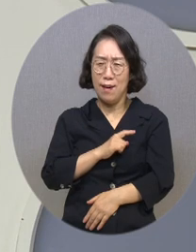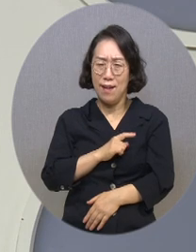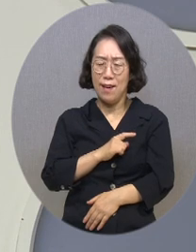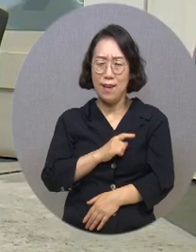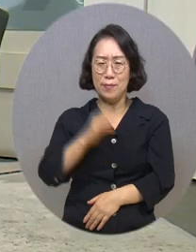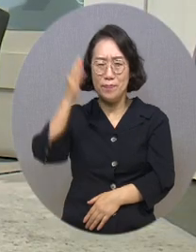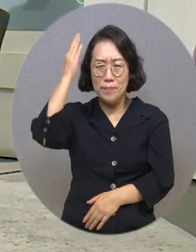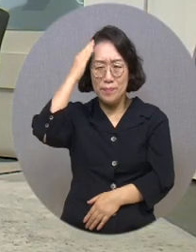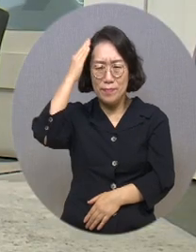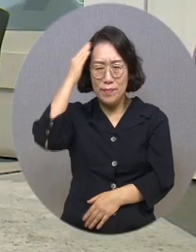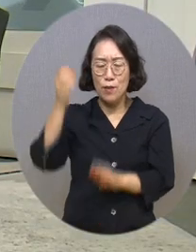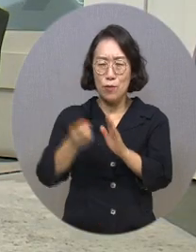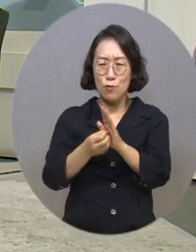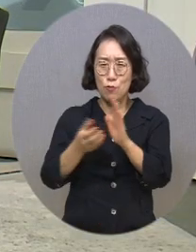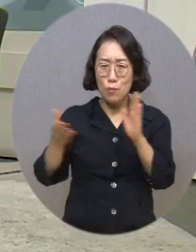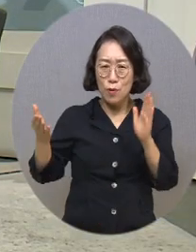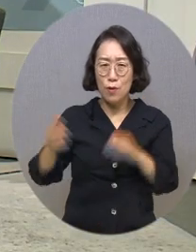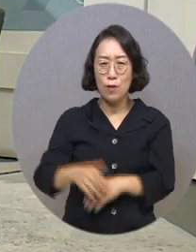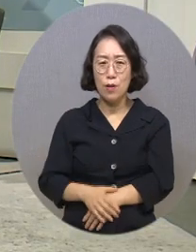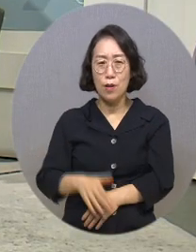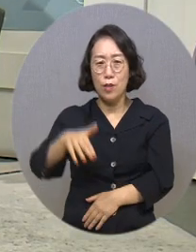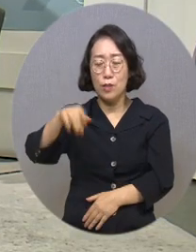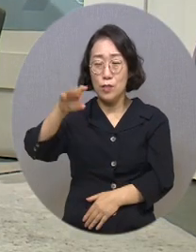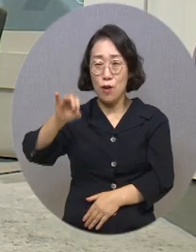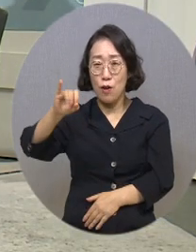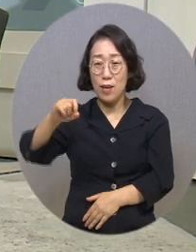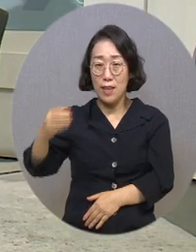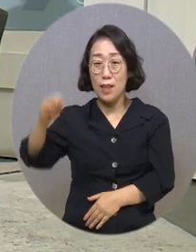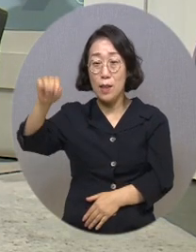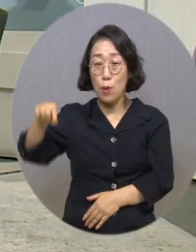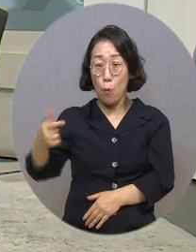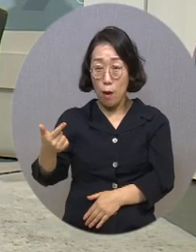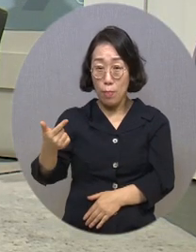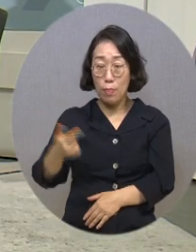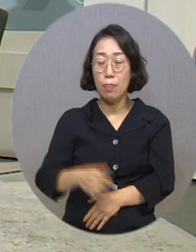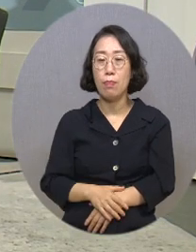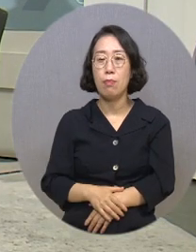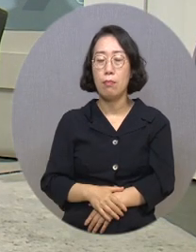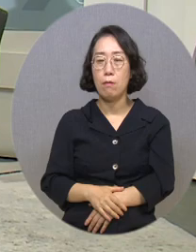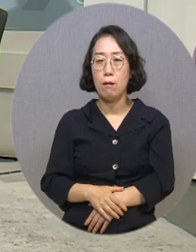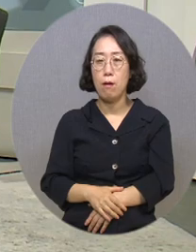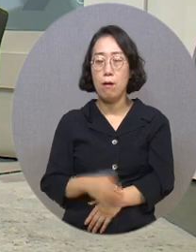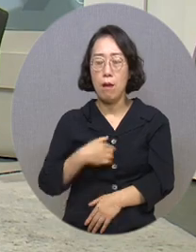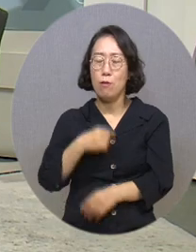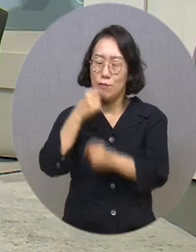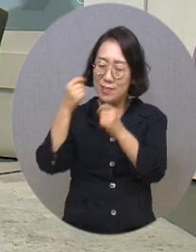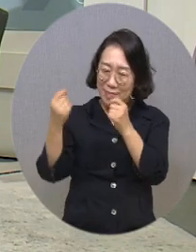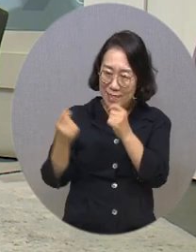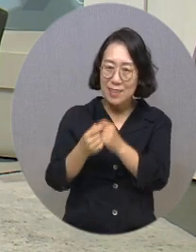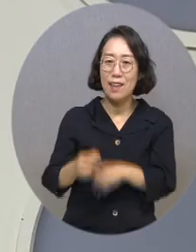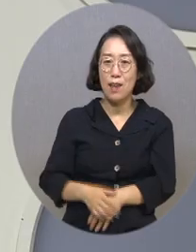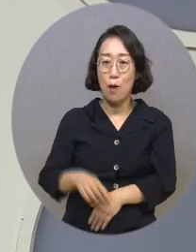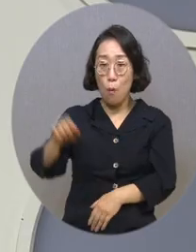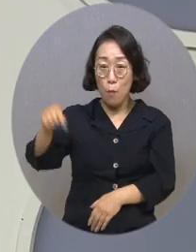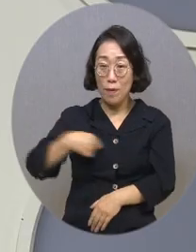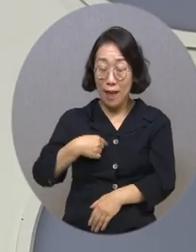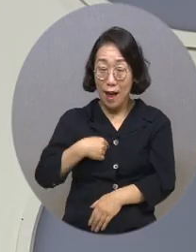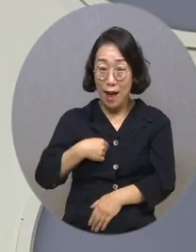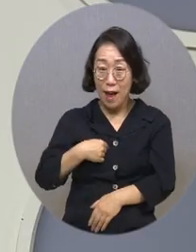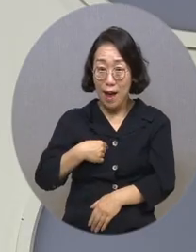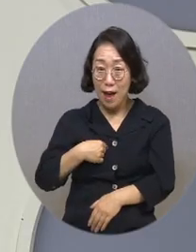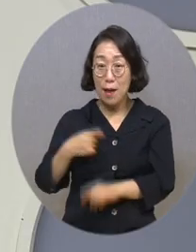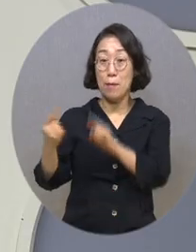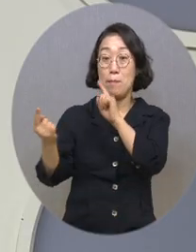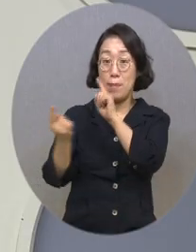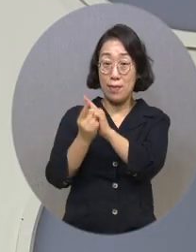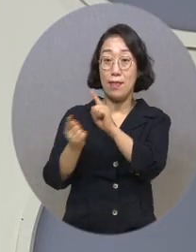나. 유명하신 분인데 정일권. 아 정일권 씨. 예, 예. 그분하고는 무지하게 가까웠어요. 그래서 예. 오시면 저만 찾아갖고